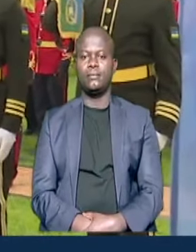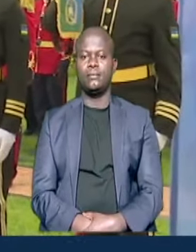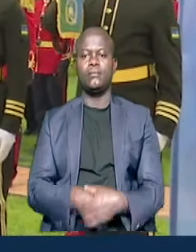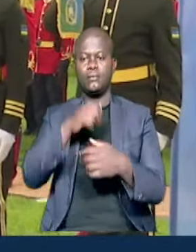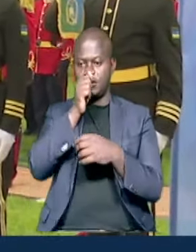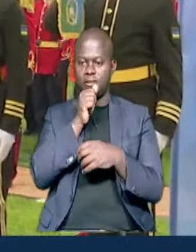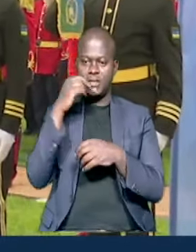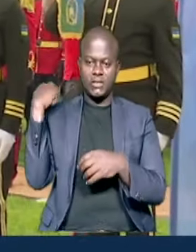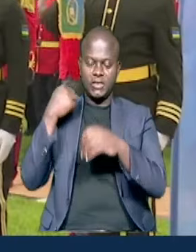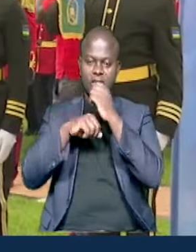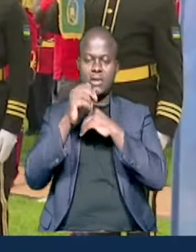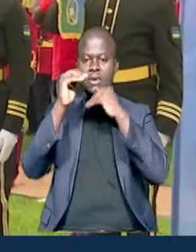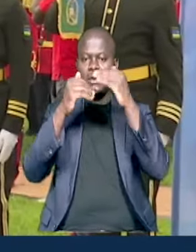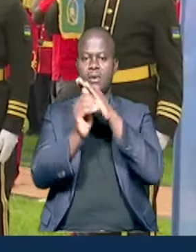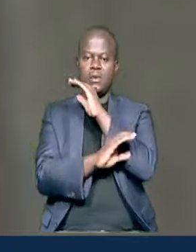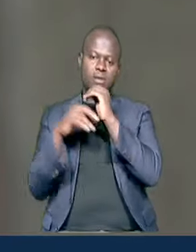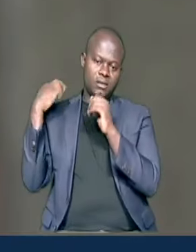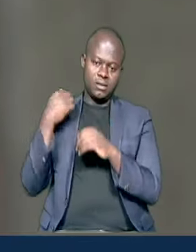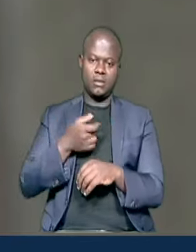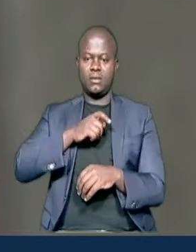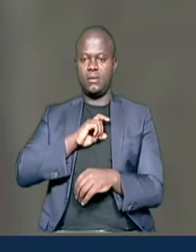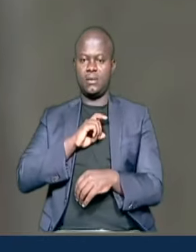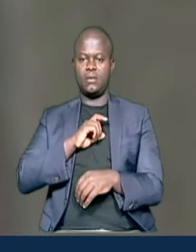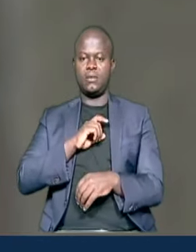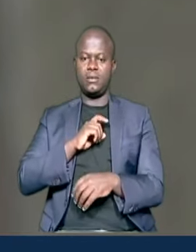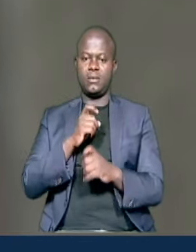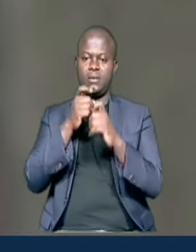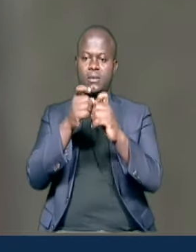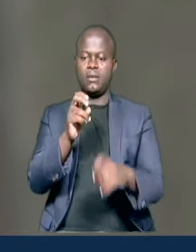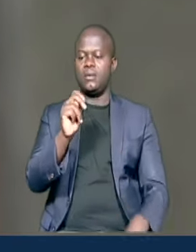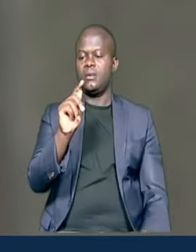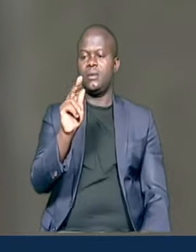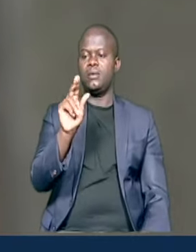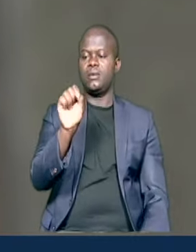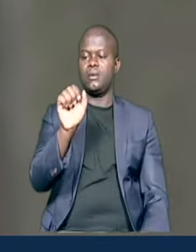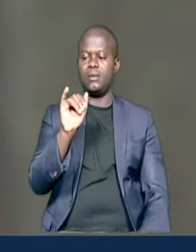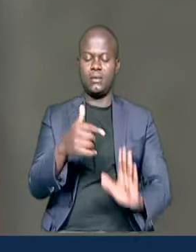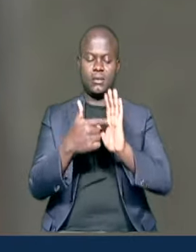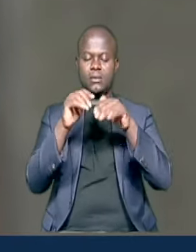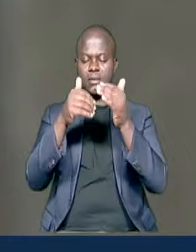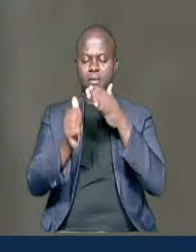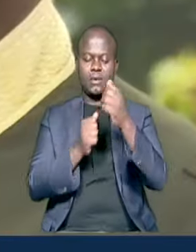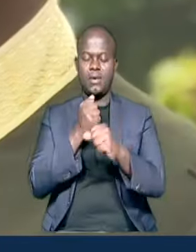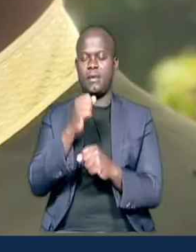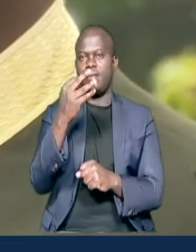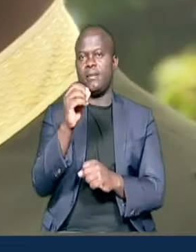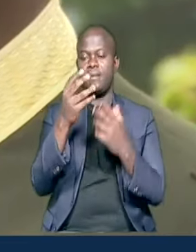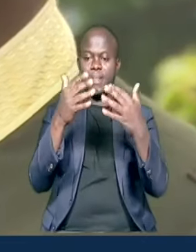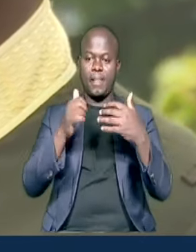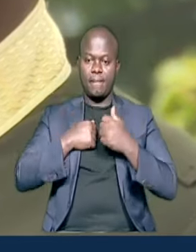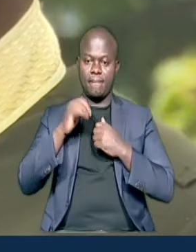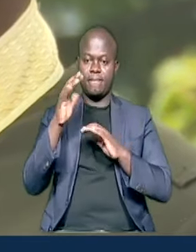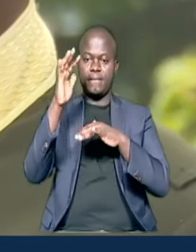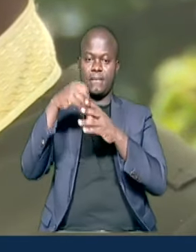Umunyamabanga nshingwabikorwa urwego rushinzwe intwari impeta n'imidari by'ishimwe mu Sideo agaragaza ko imyaka 30 ishize u Rwanda